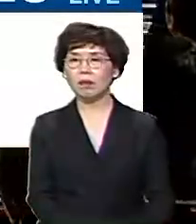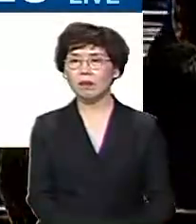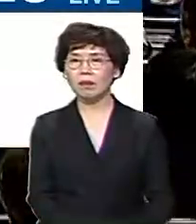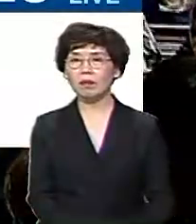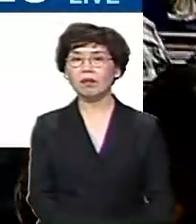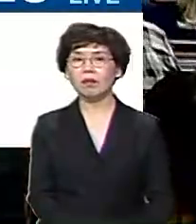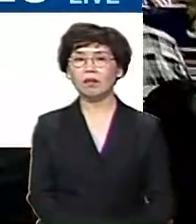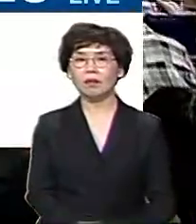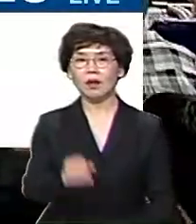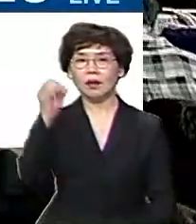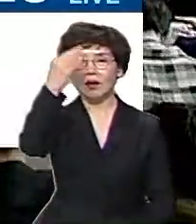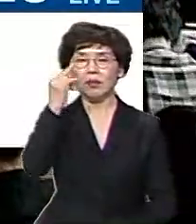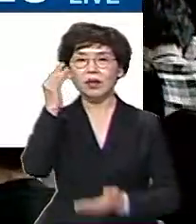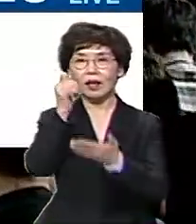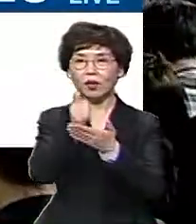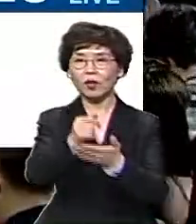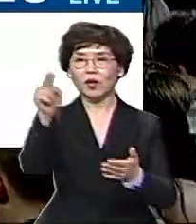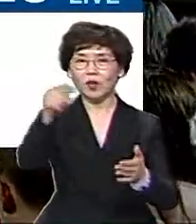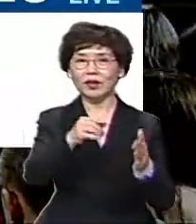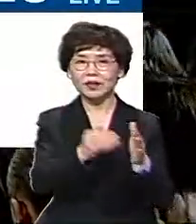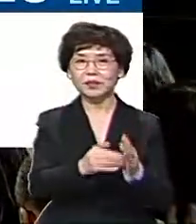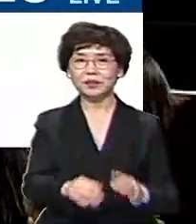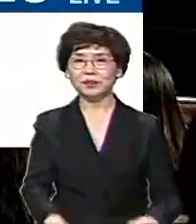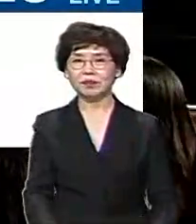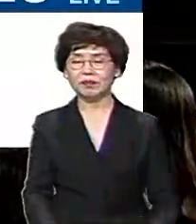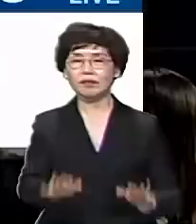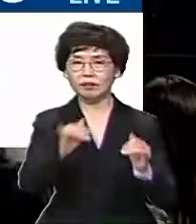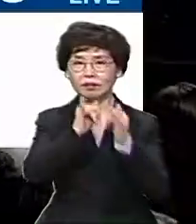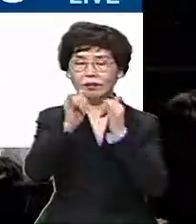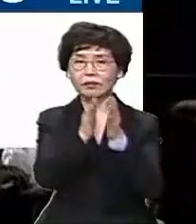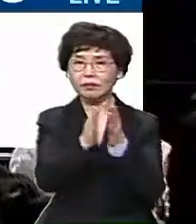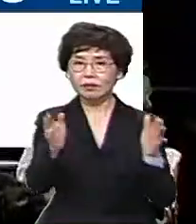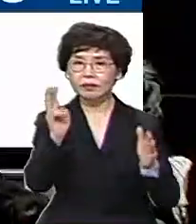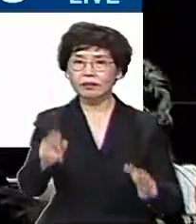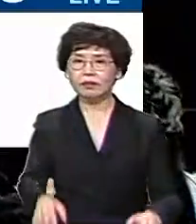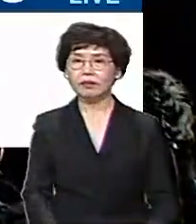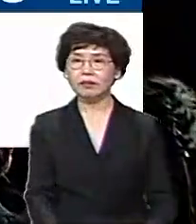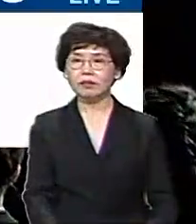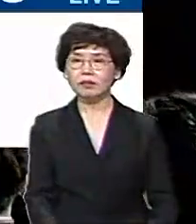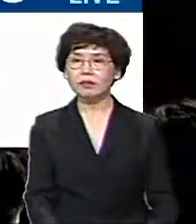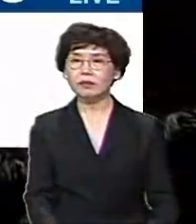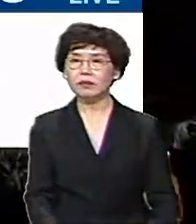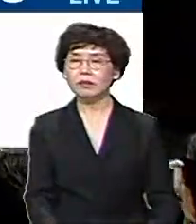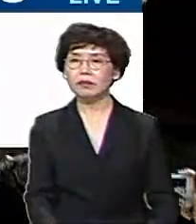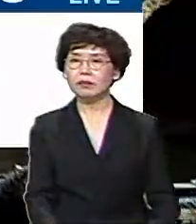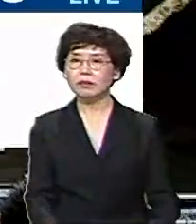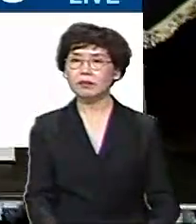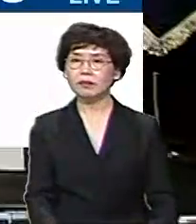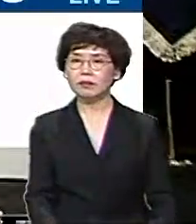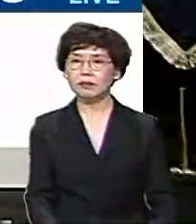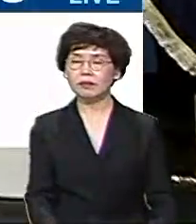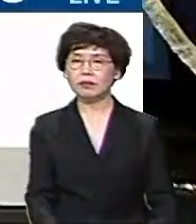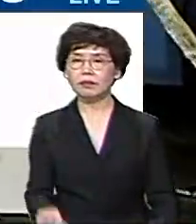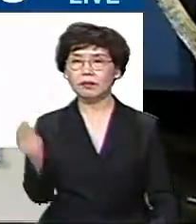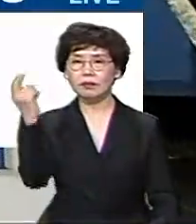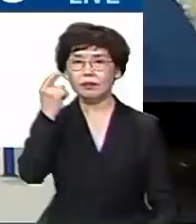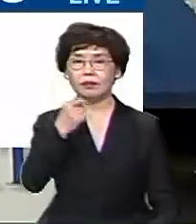아, 네. 트럼프 대통령이 지금 입장했네요. 기자회견이 곧 시작되겠습니다. 아, 트럼프 대통령 기자회견